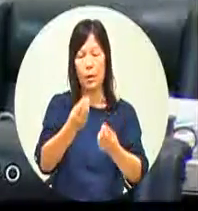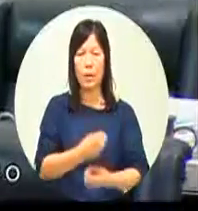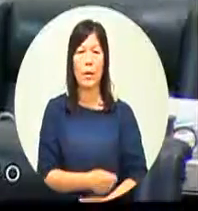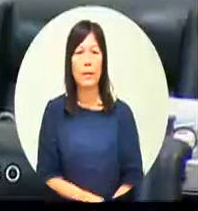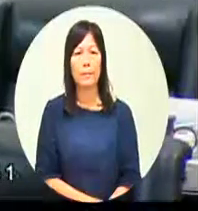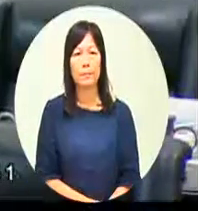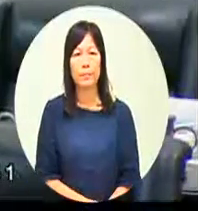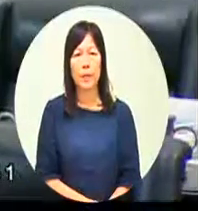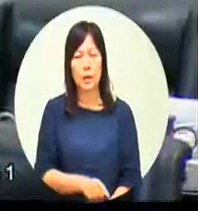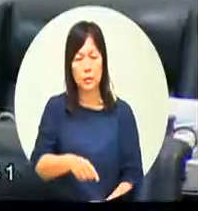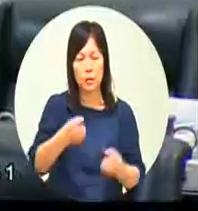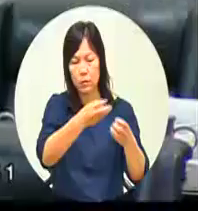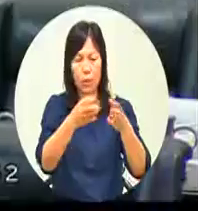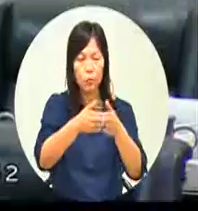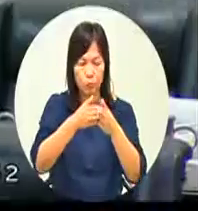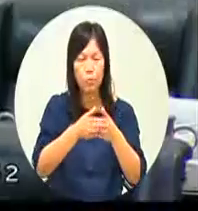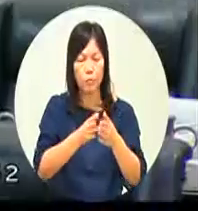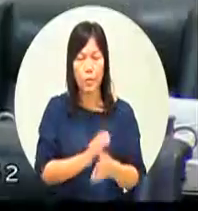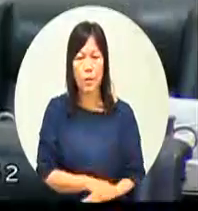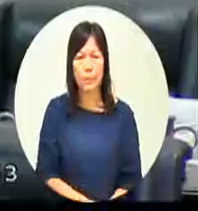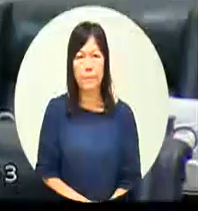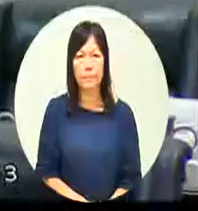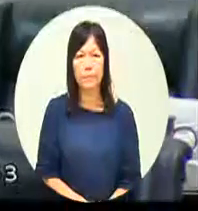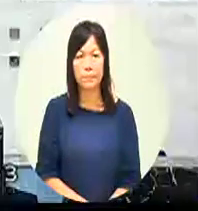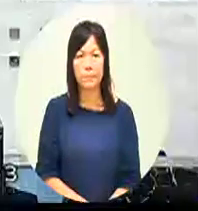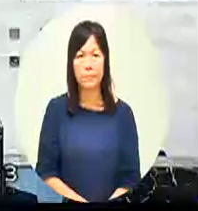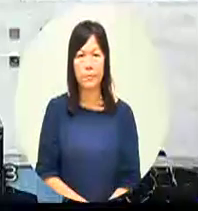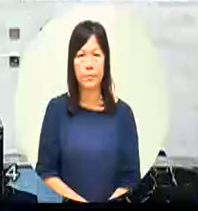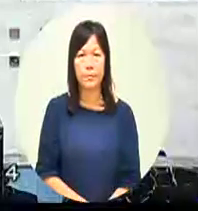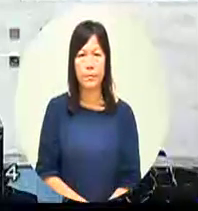哦，这个也要讨论的问题了哦，以上。